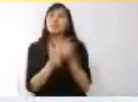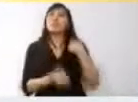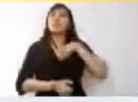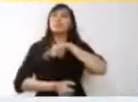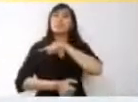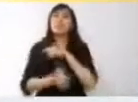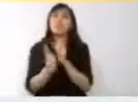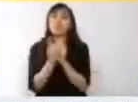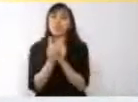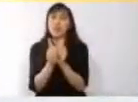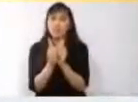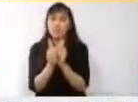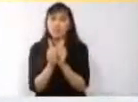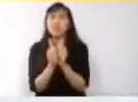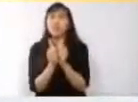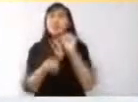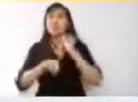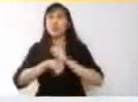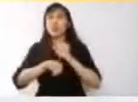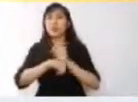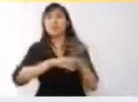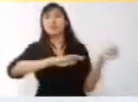Secretary Roque, good morning po.